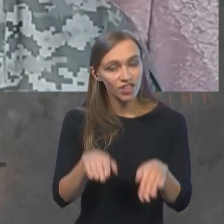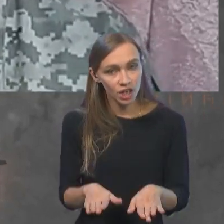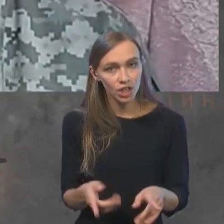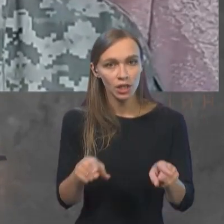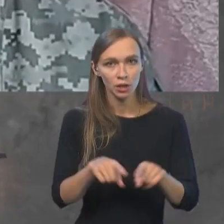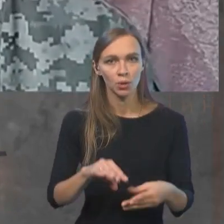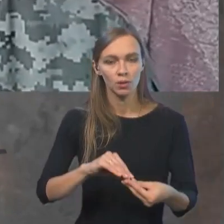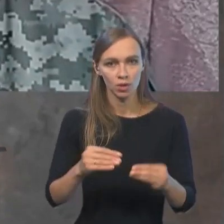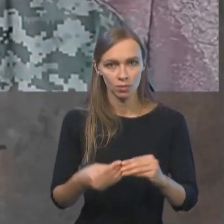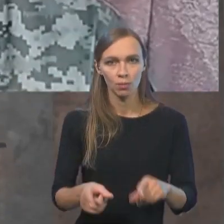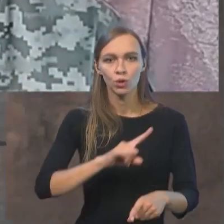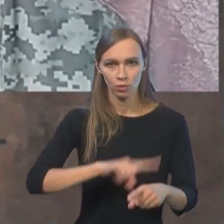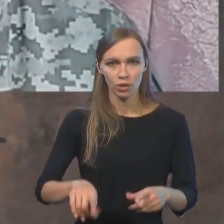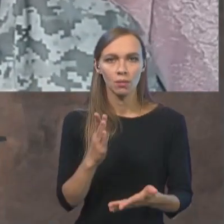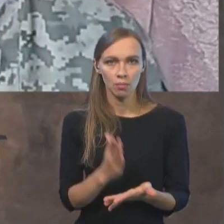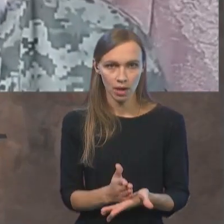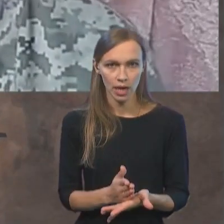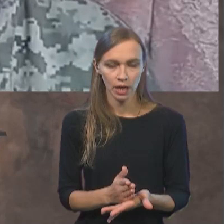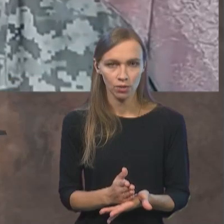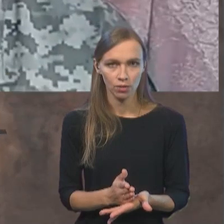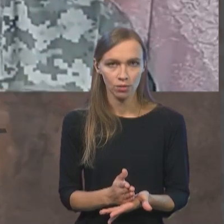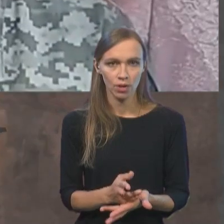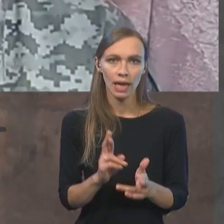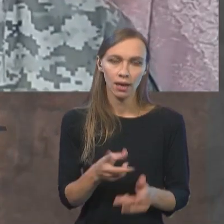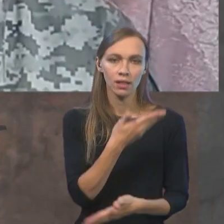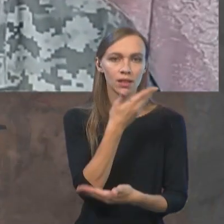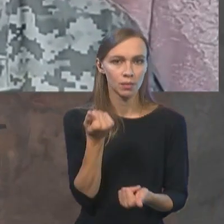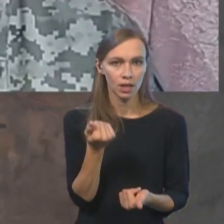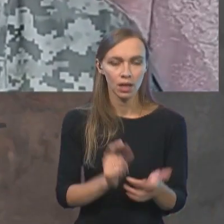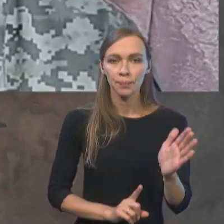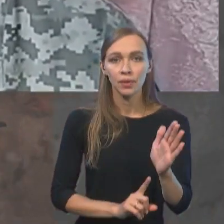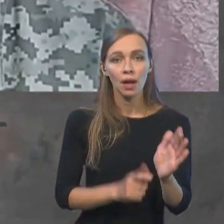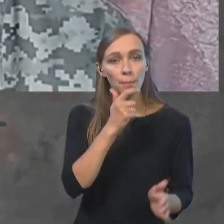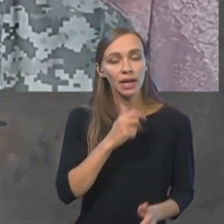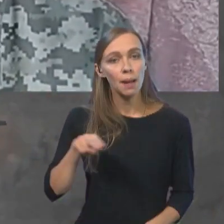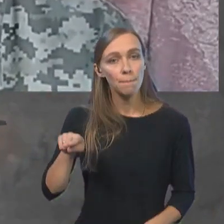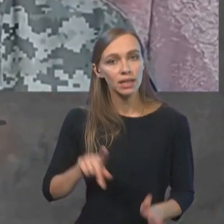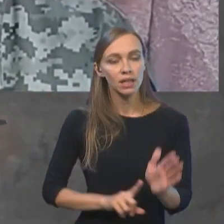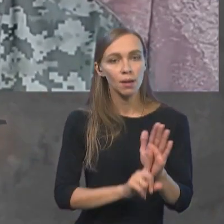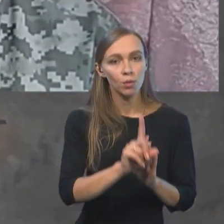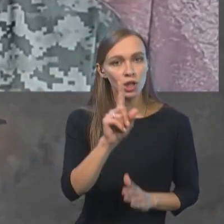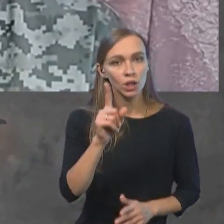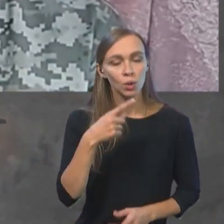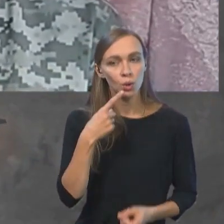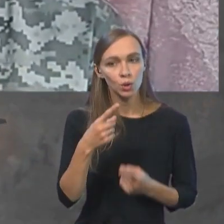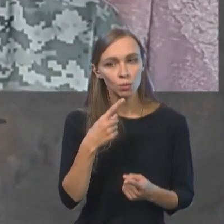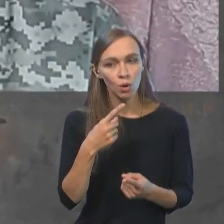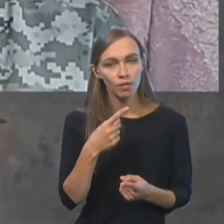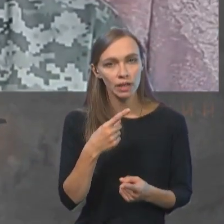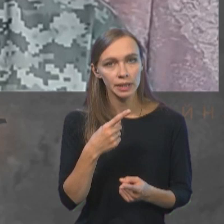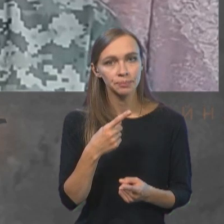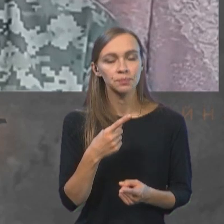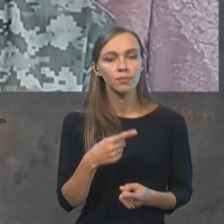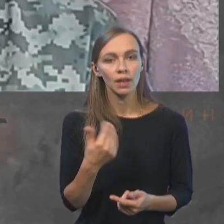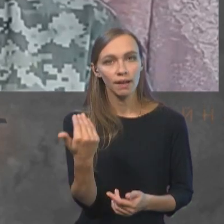проблеми? Скоріше мають, ніж не мають. Пане Петре, на початку нашої розмови ви сказали про те, що... Перепрошую, на початку